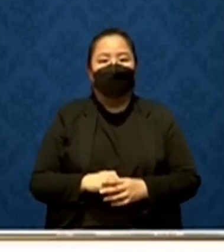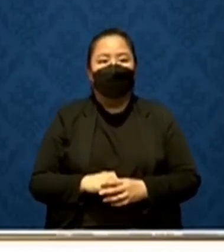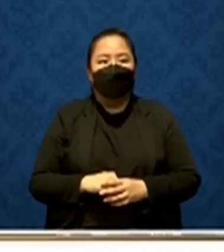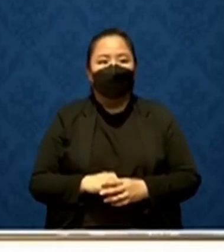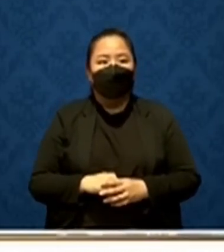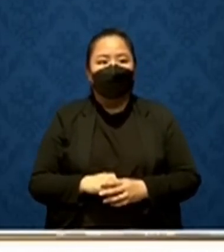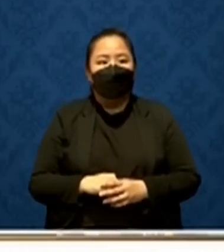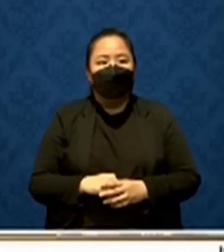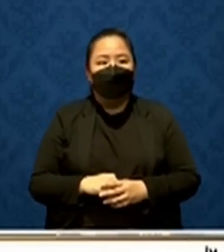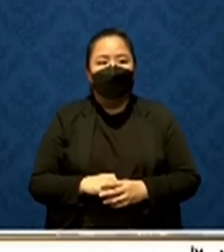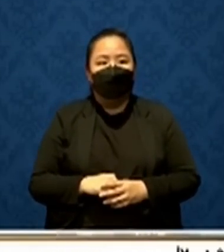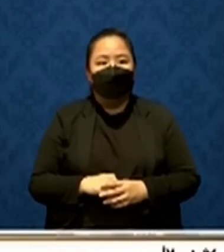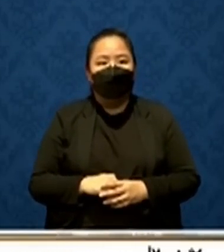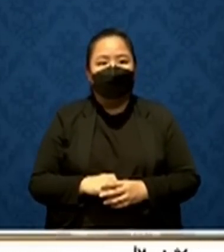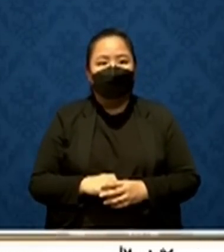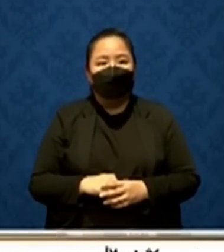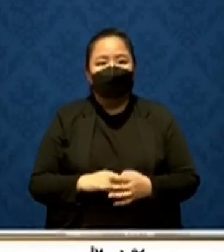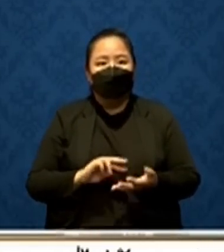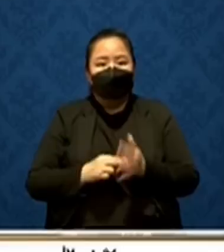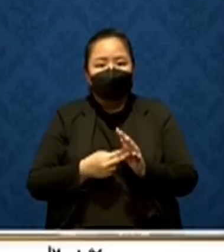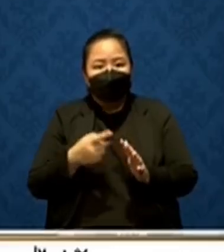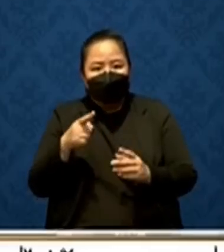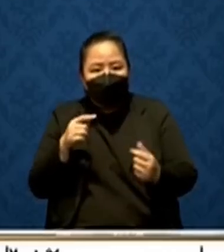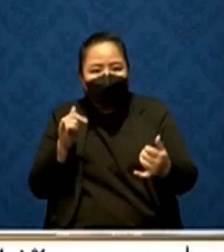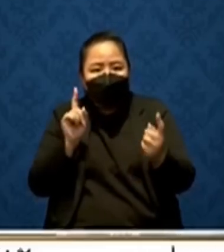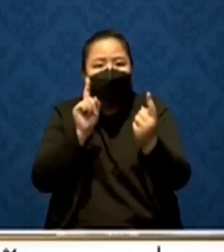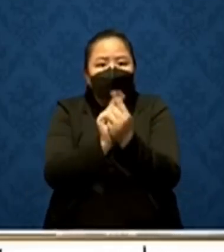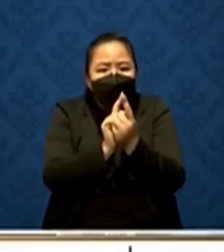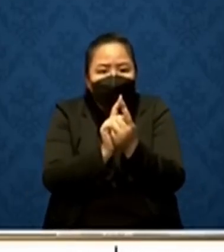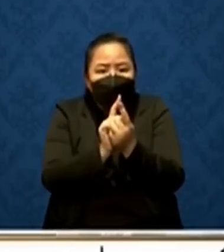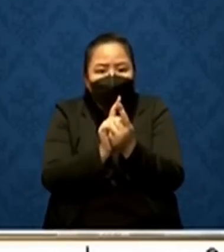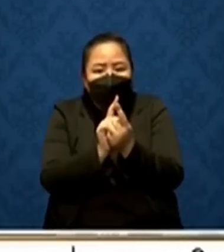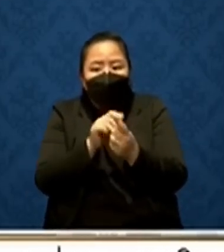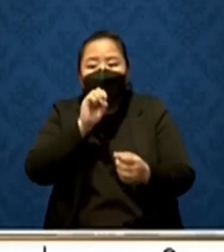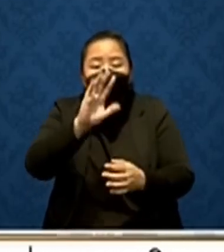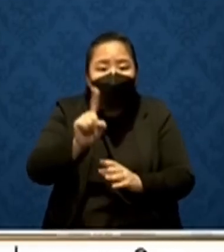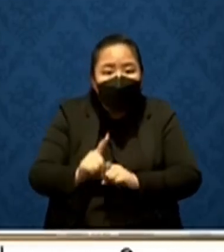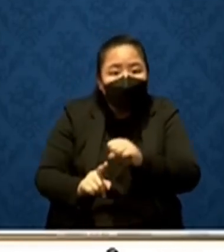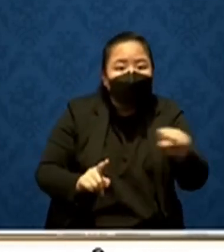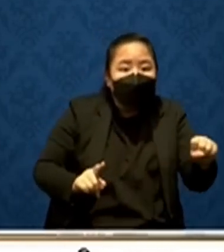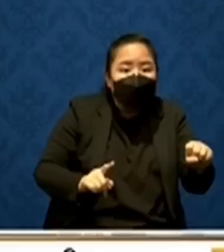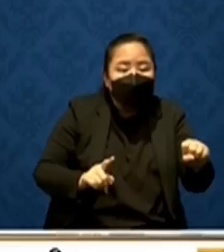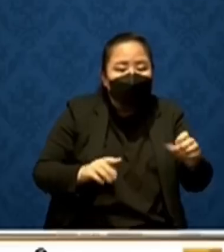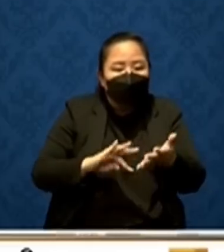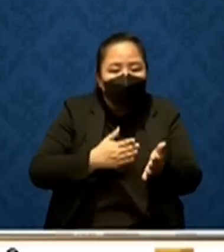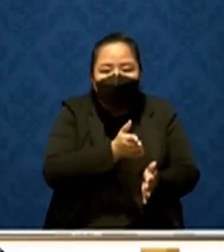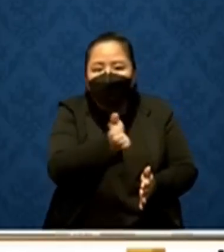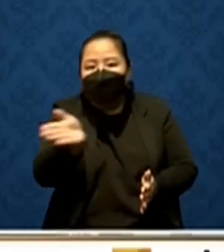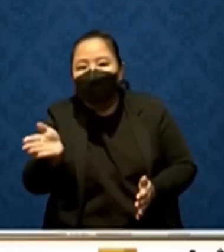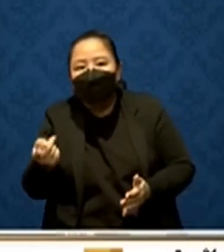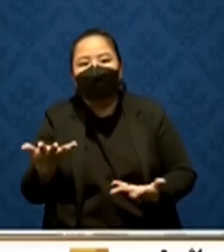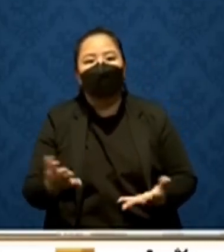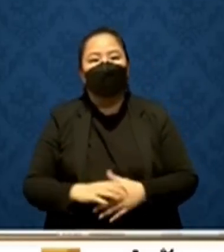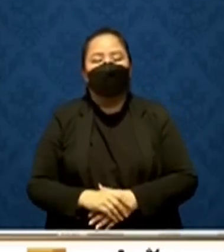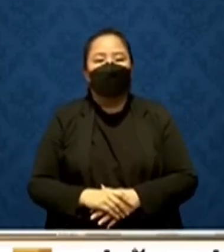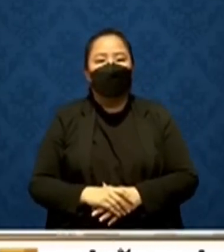เนี้ยไม่กล้าสู้หน้าผู้นำเขาบอกให้ไปซ้ายเดินไปขวาดีแล้วที่น่าอับอายขาย